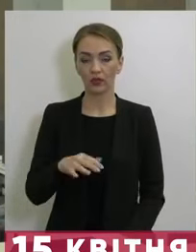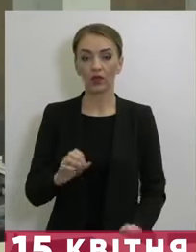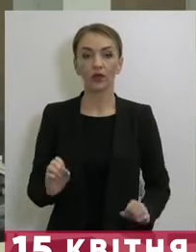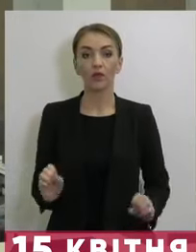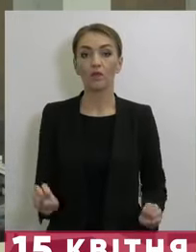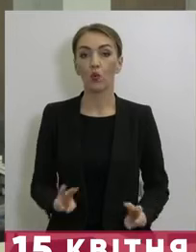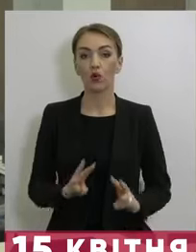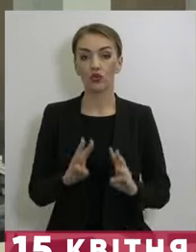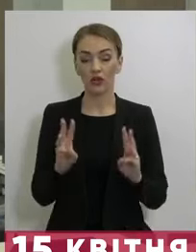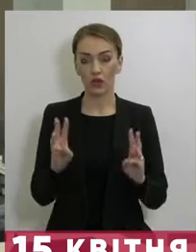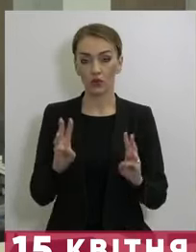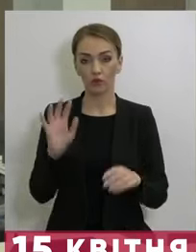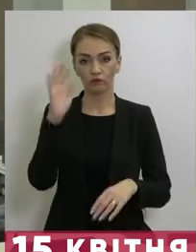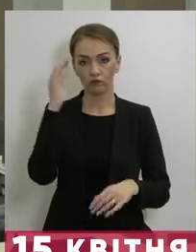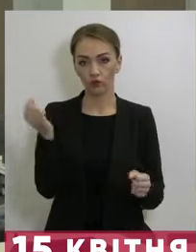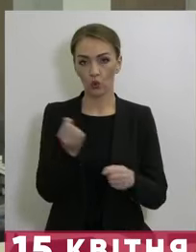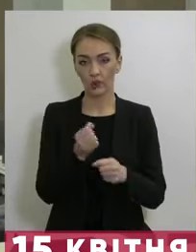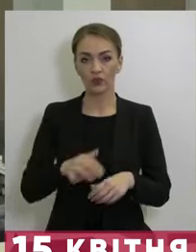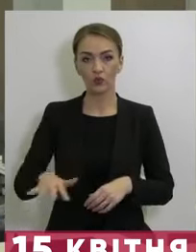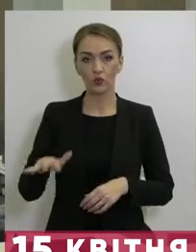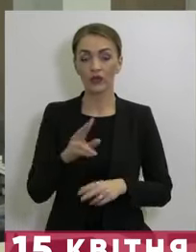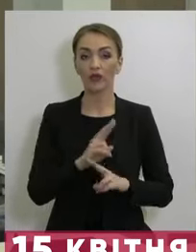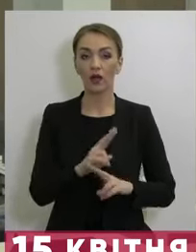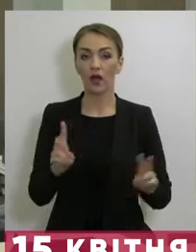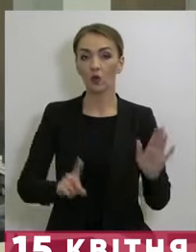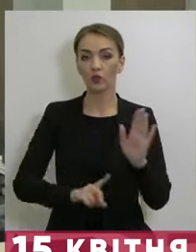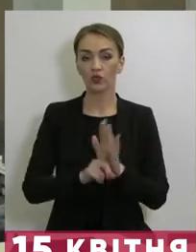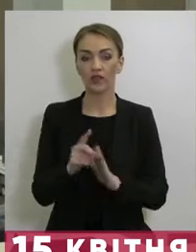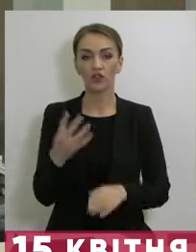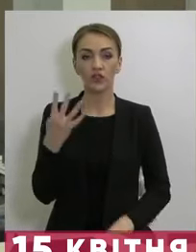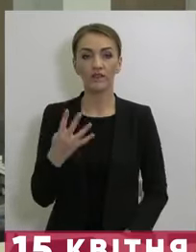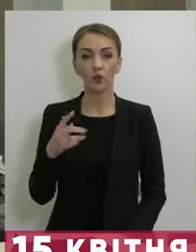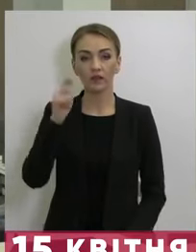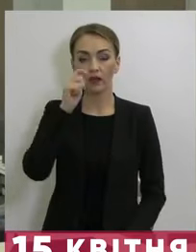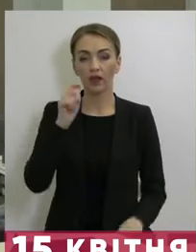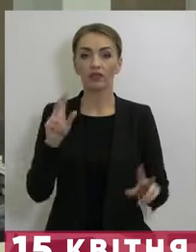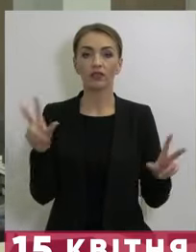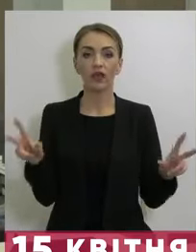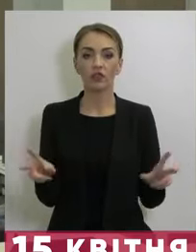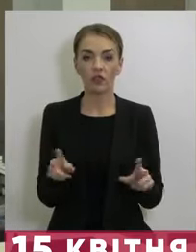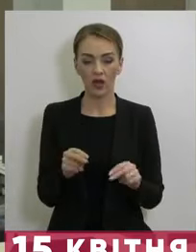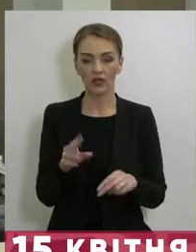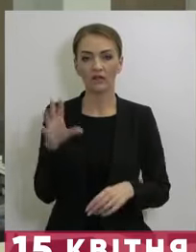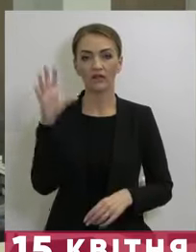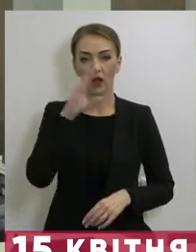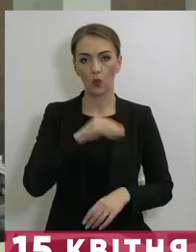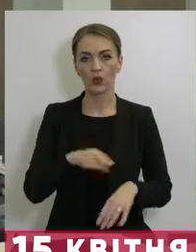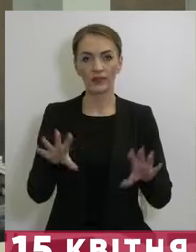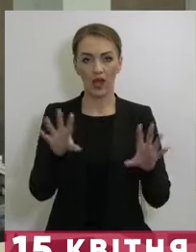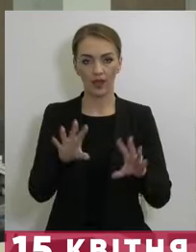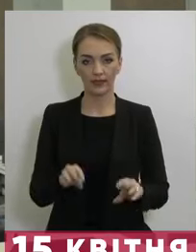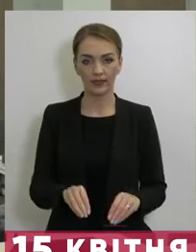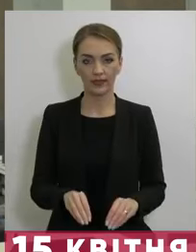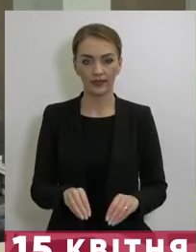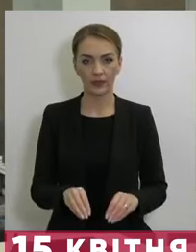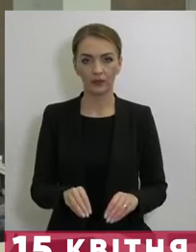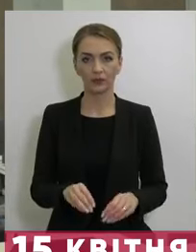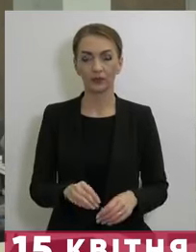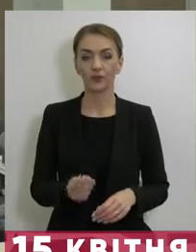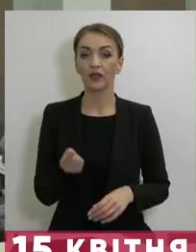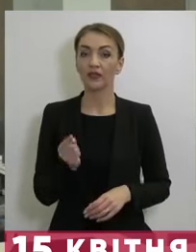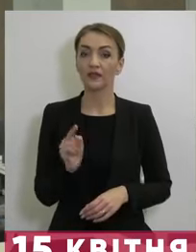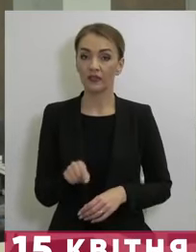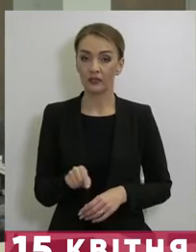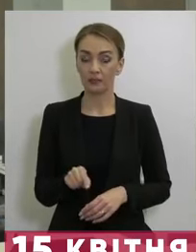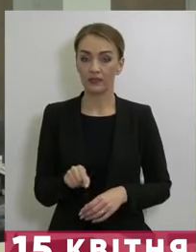Пожежа в Чорнобильській зоні, яка розпочалась 4 квітня, на щастя, вдалося загасити.